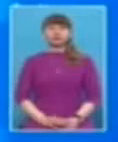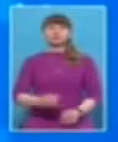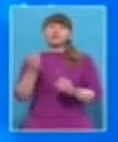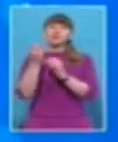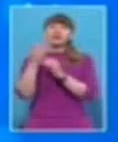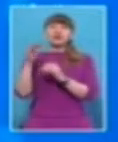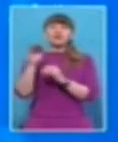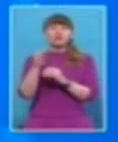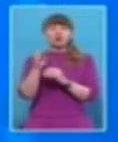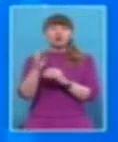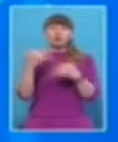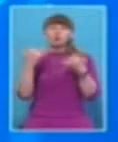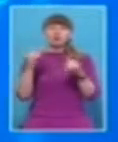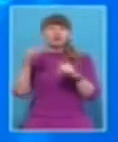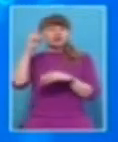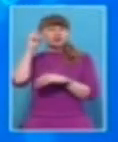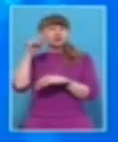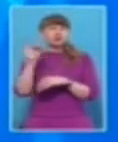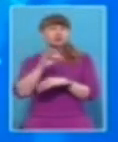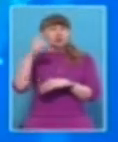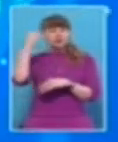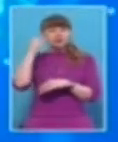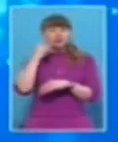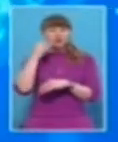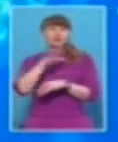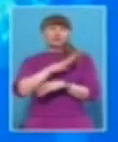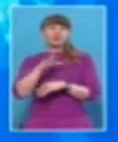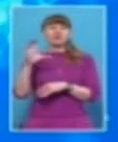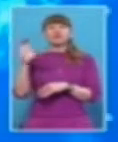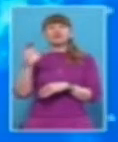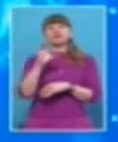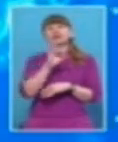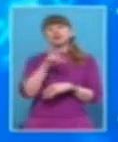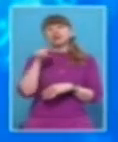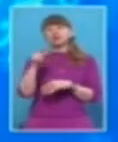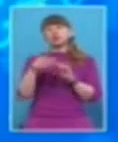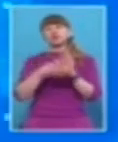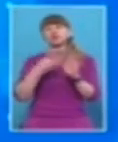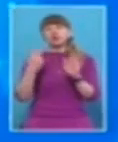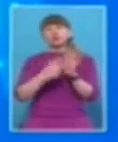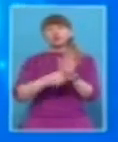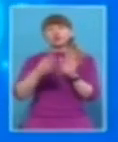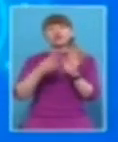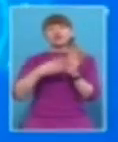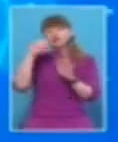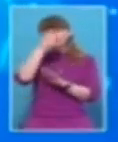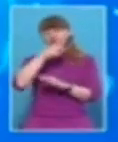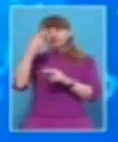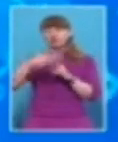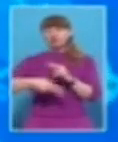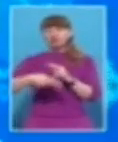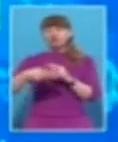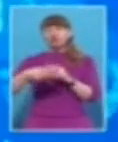15 февраля – особенная дата в истории стран бывшего Советского Союза. В этот день, в 1989 году, завершился вывод войск